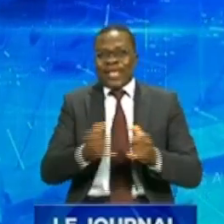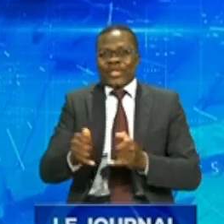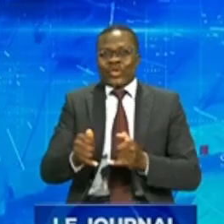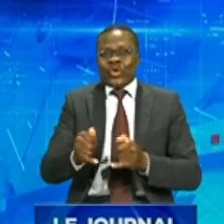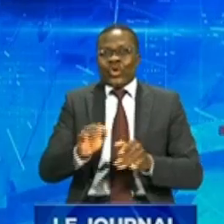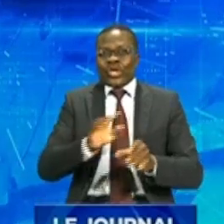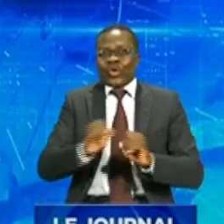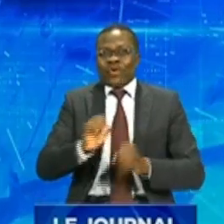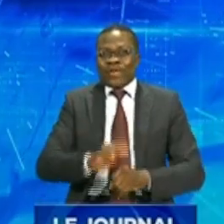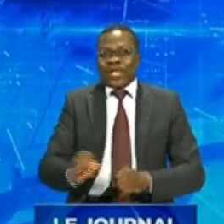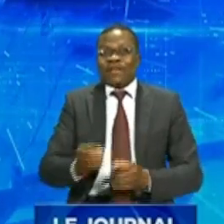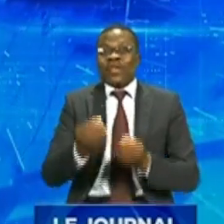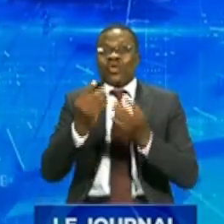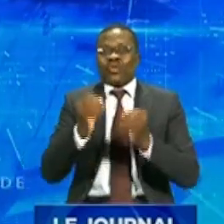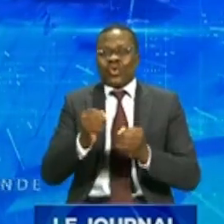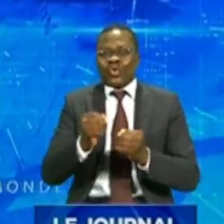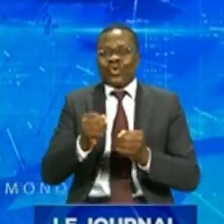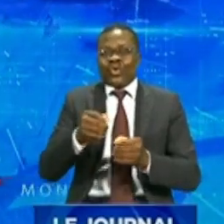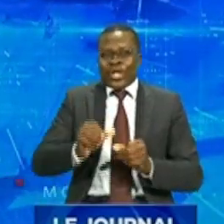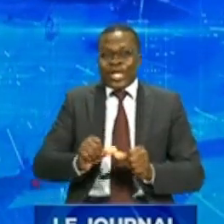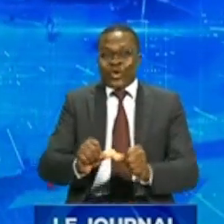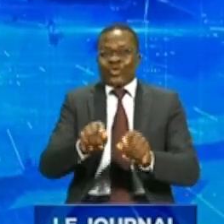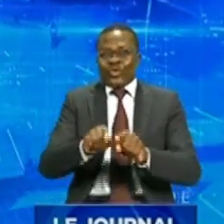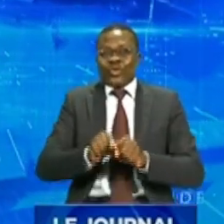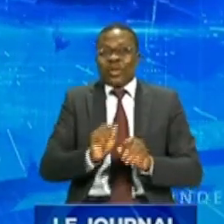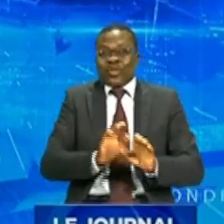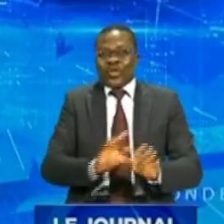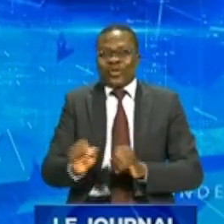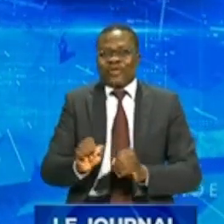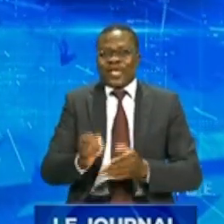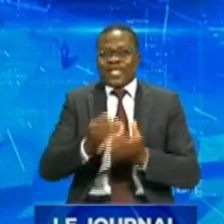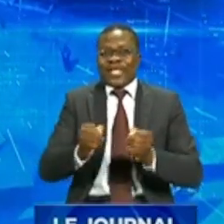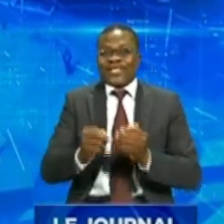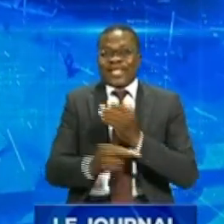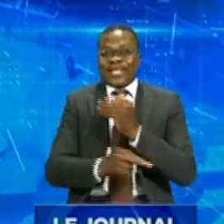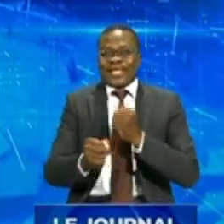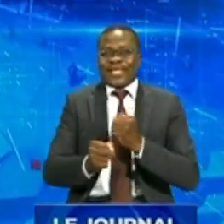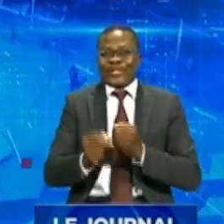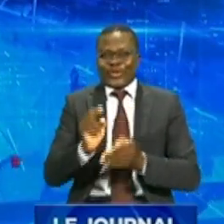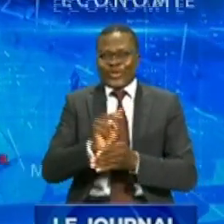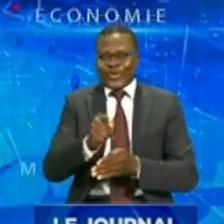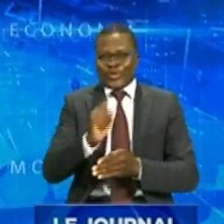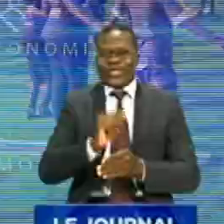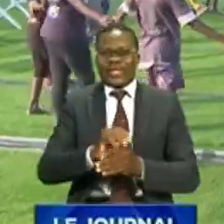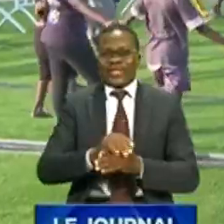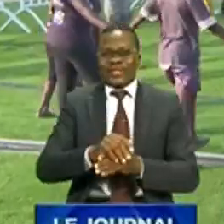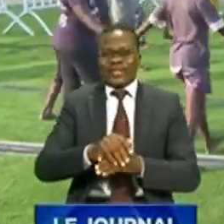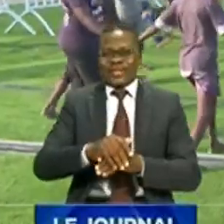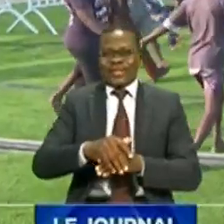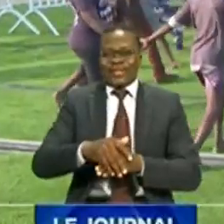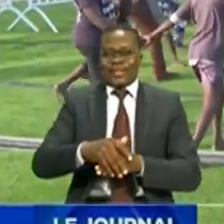meublé l'enfance de plusieurs et continuent même de le faire dans certaines régions. Reportage.